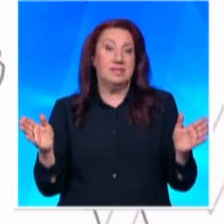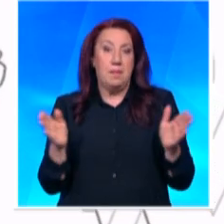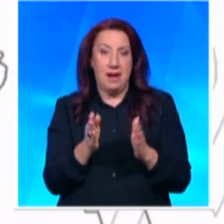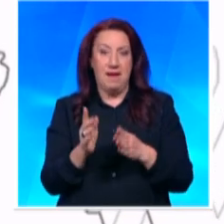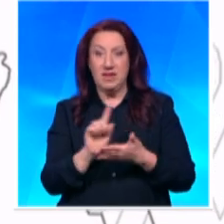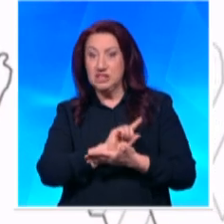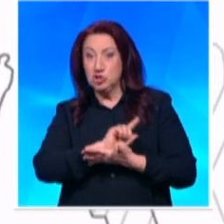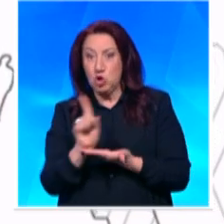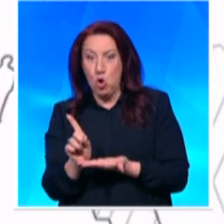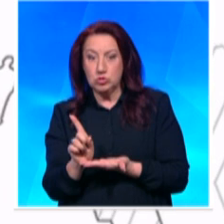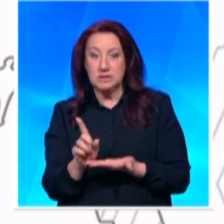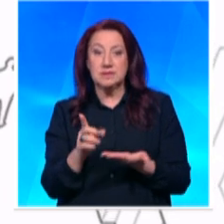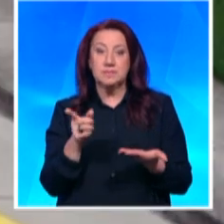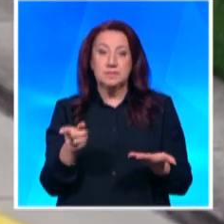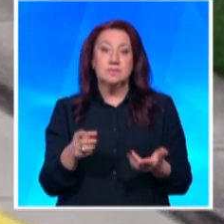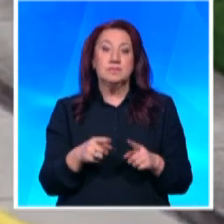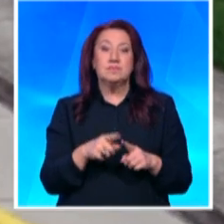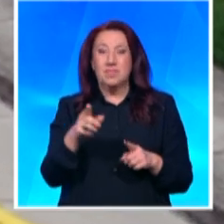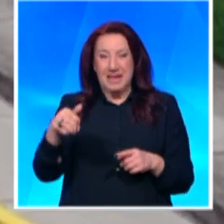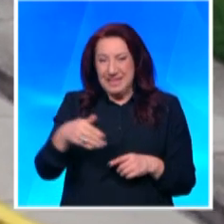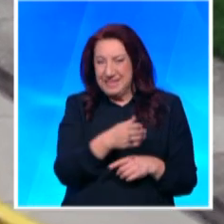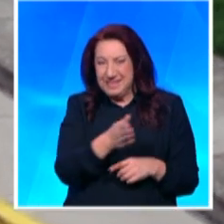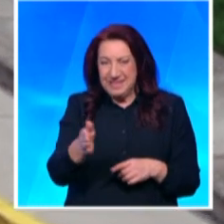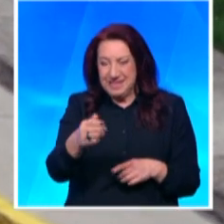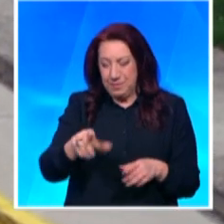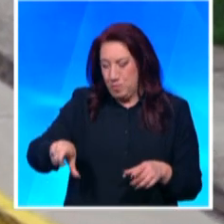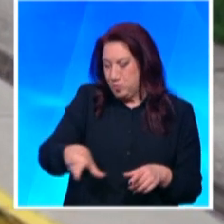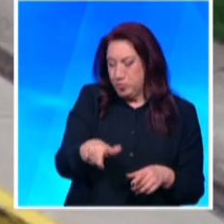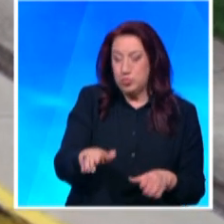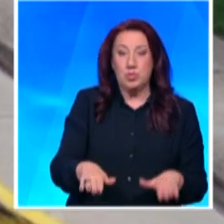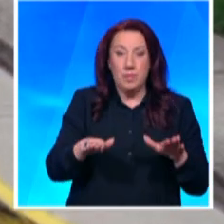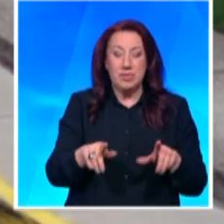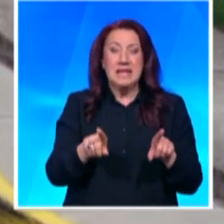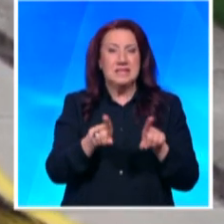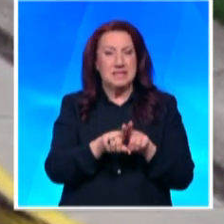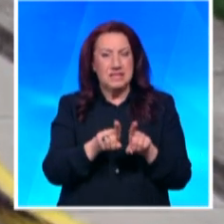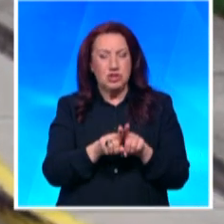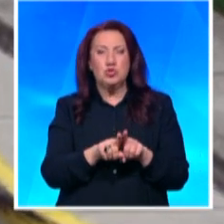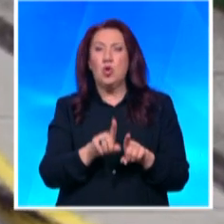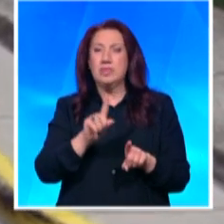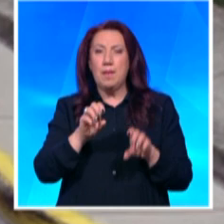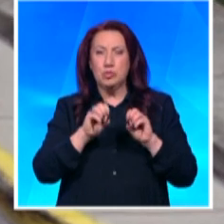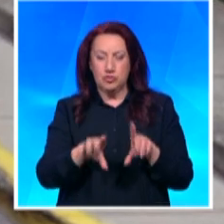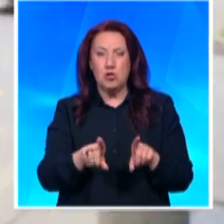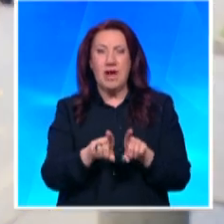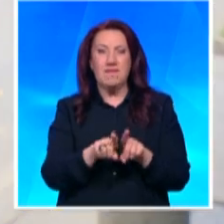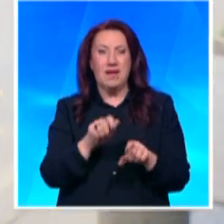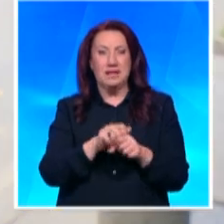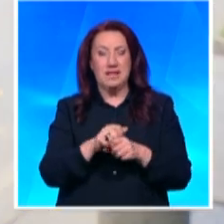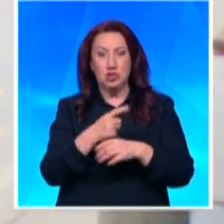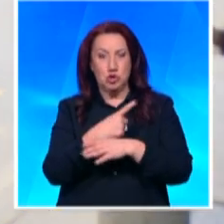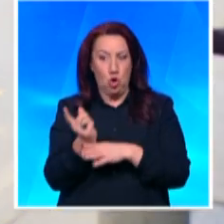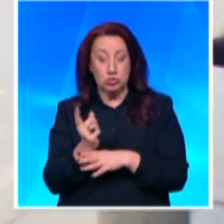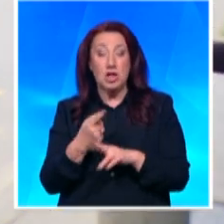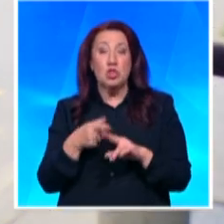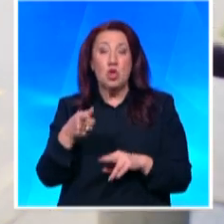на пътя пък не позволяват развиване на висока скорост. Все пак тези решения имат и недостатък. Не са толкова евтини. И тук е много